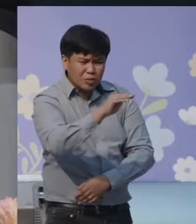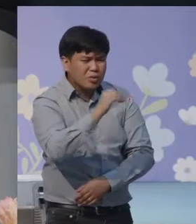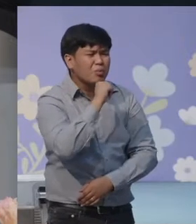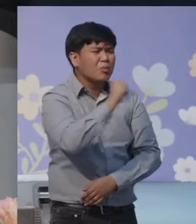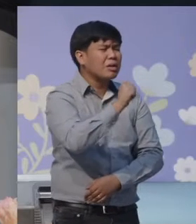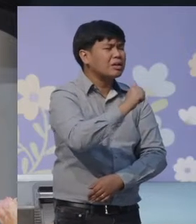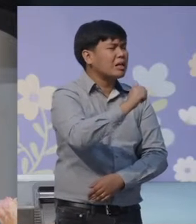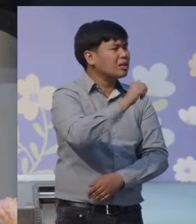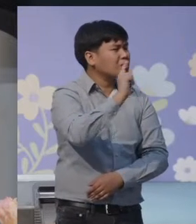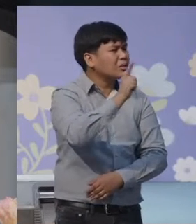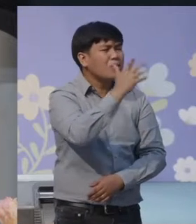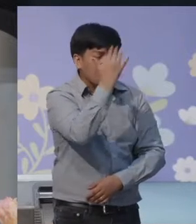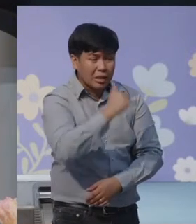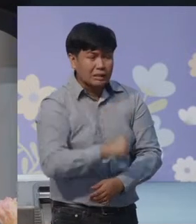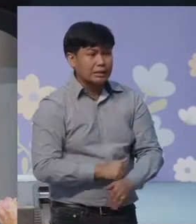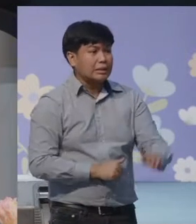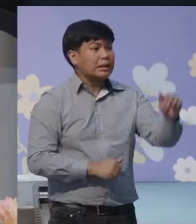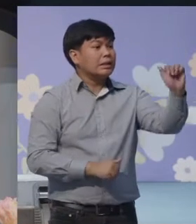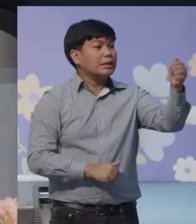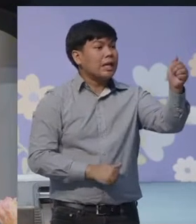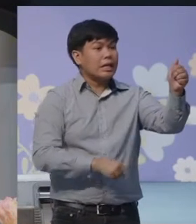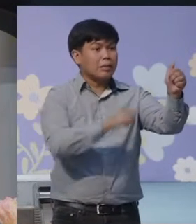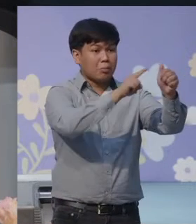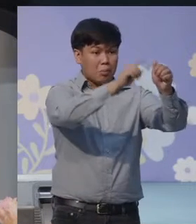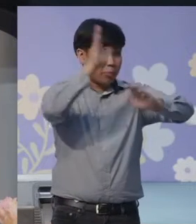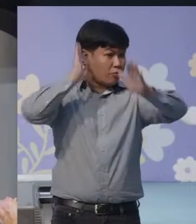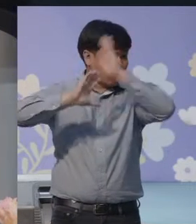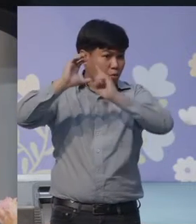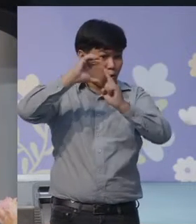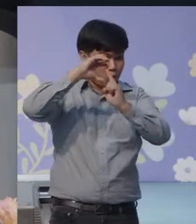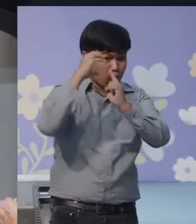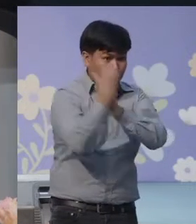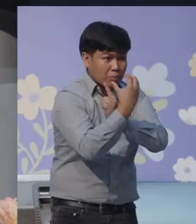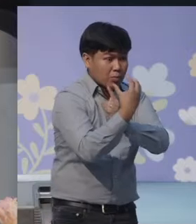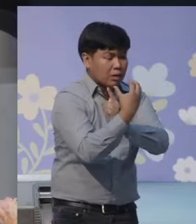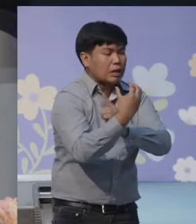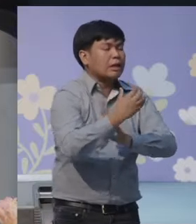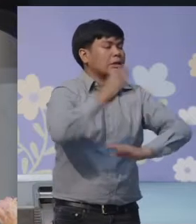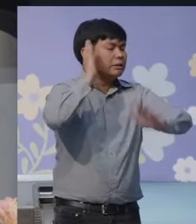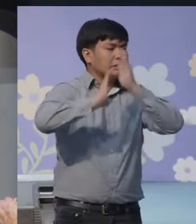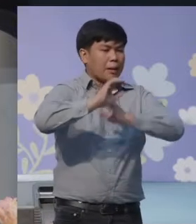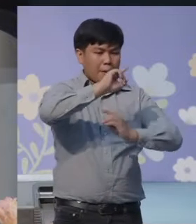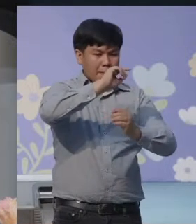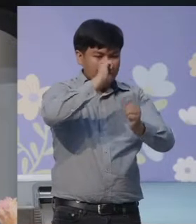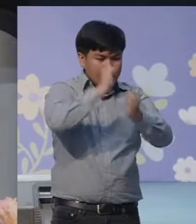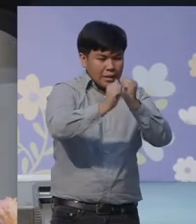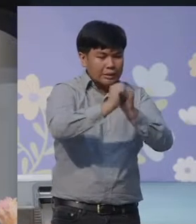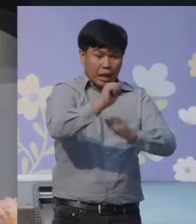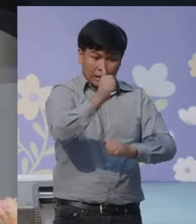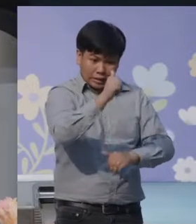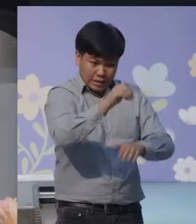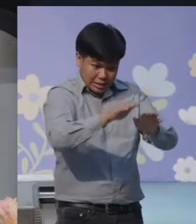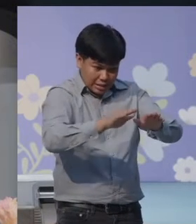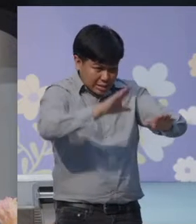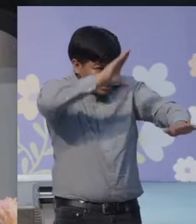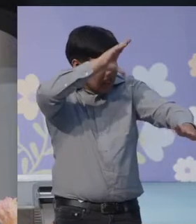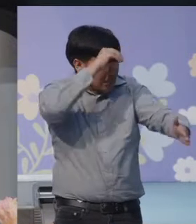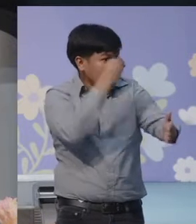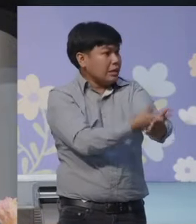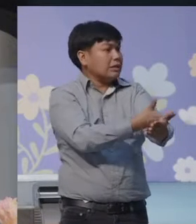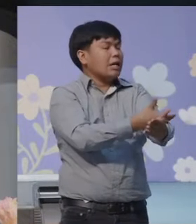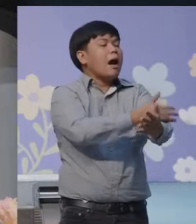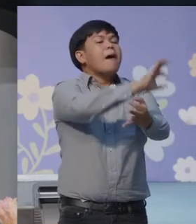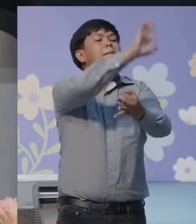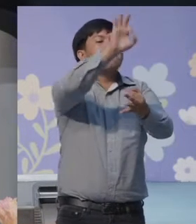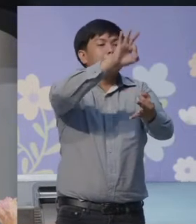yung 10, ang ibig sabihin nun, kompleto, perpekto. Okay? 10 anak, pero